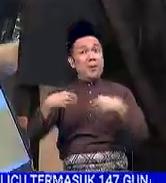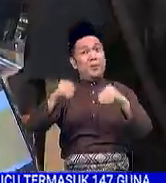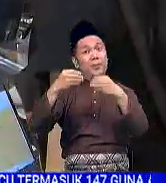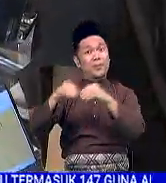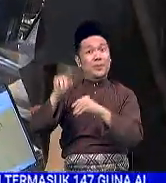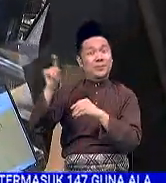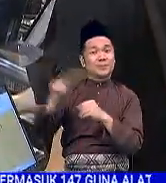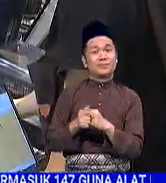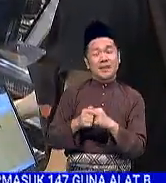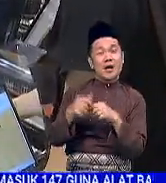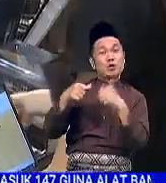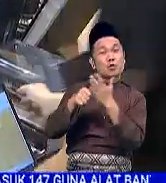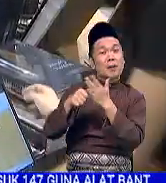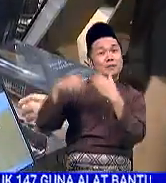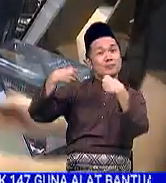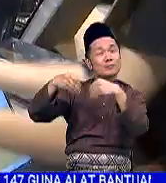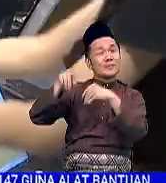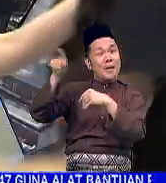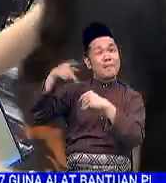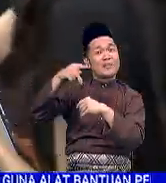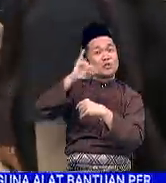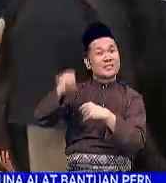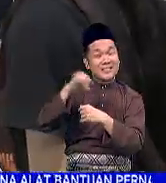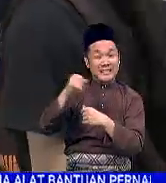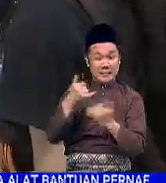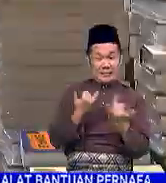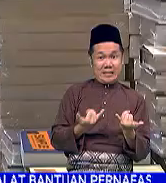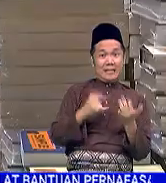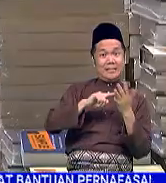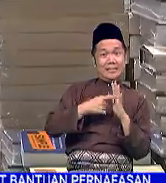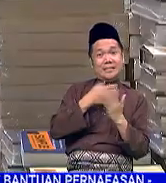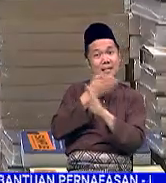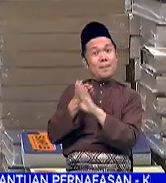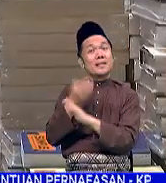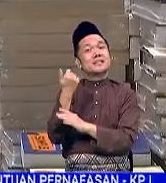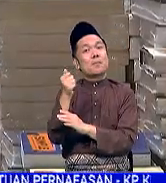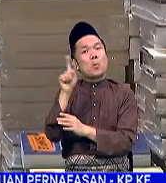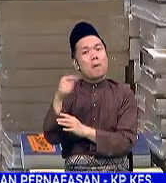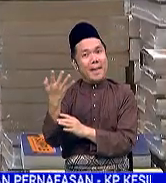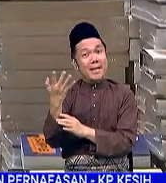sebuah pusat beli belah di Petaling Jaya mulai hari ini sehingga 10 Mei nanti.